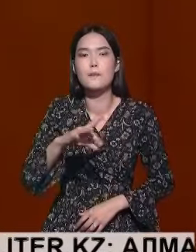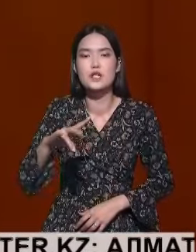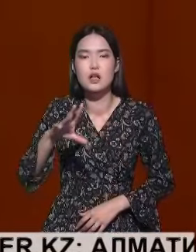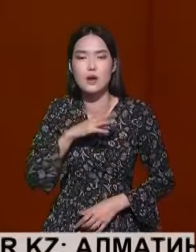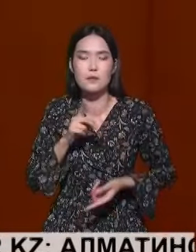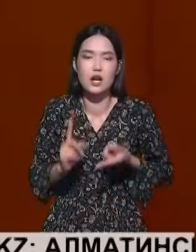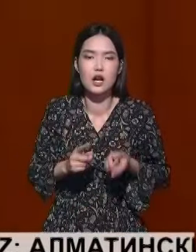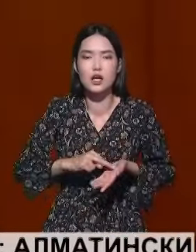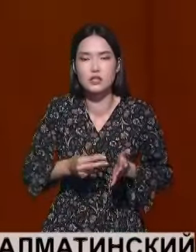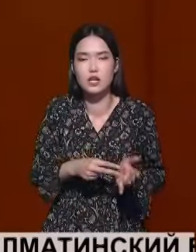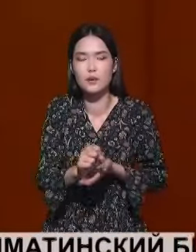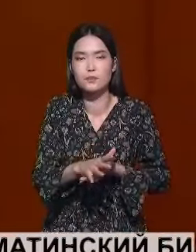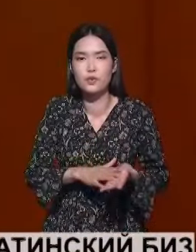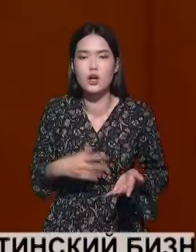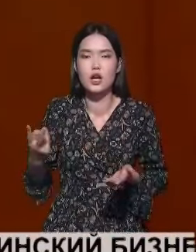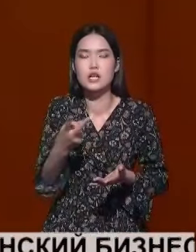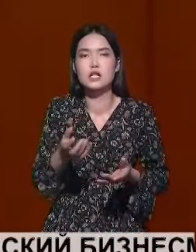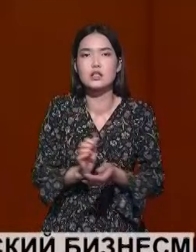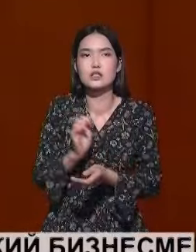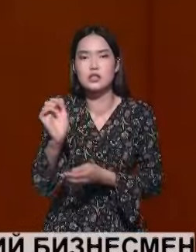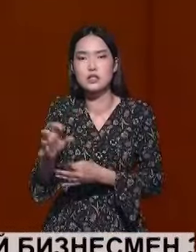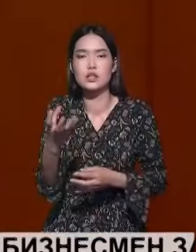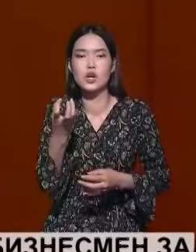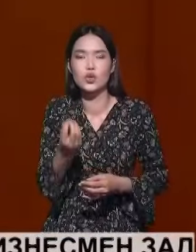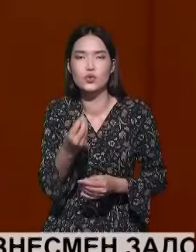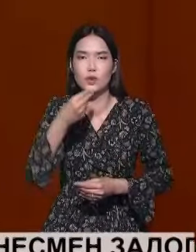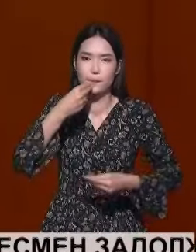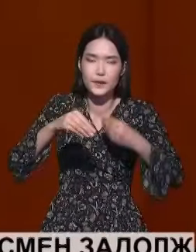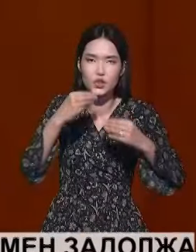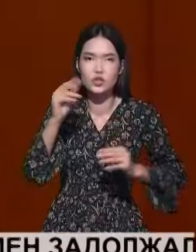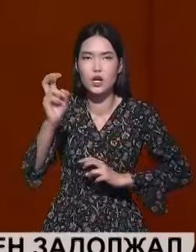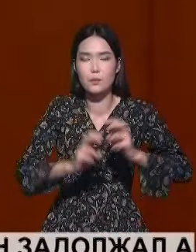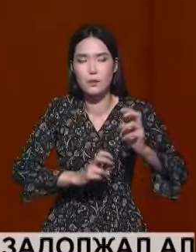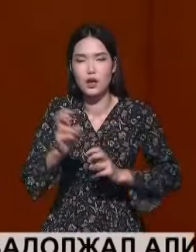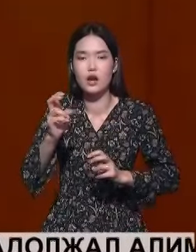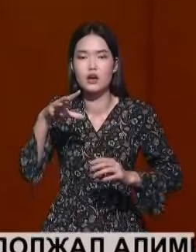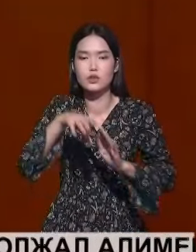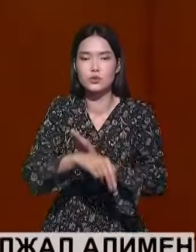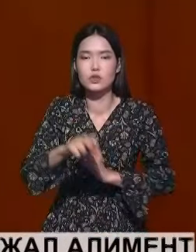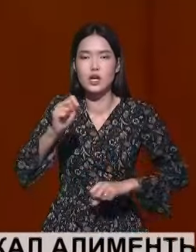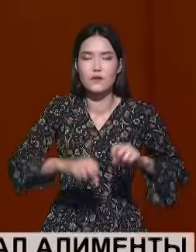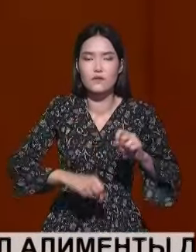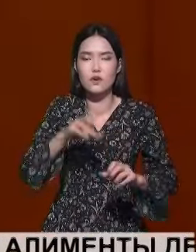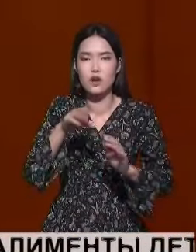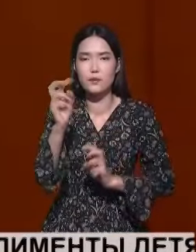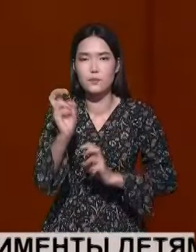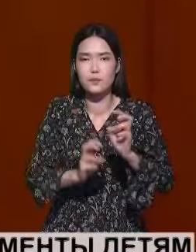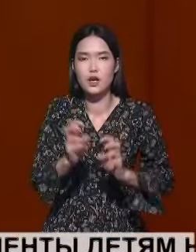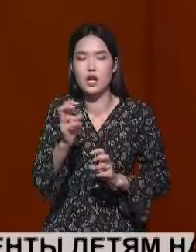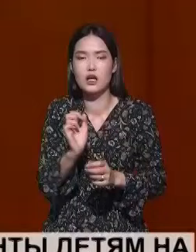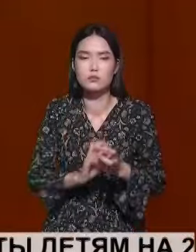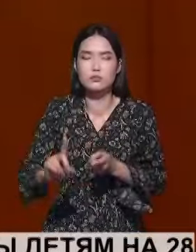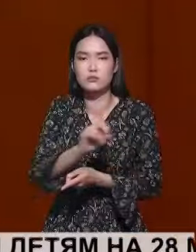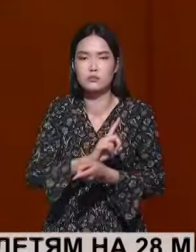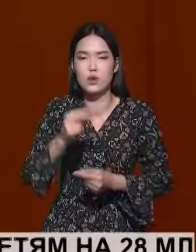Реализация плана придаст хороший импульс развитию пищевой и перерабатывающей промышленности, позволит увеличить валовое производство переработанной